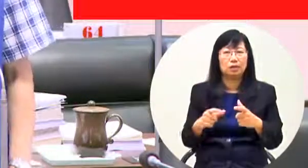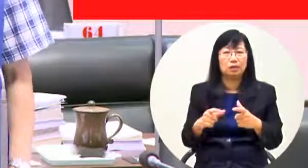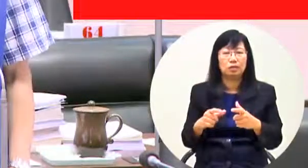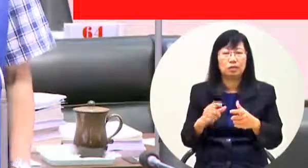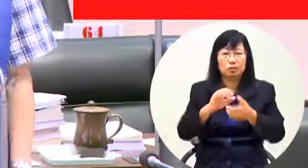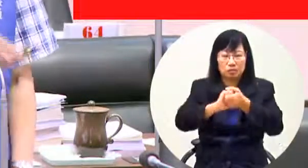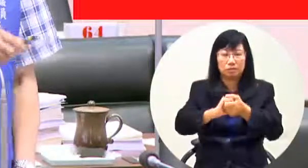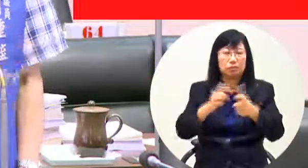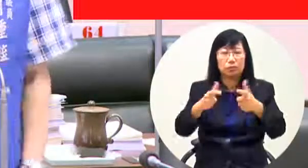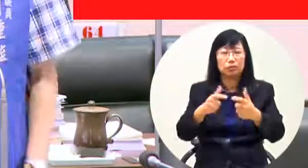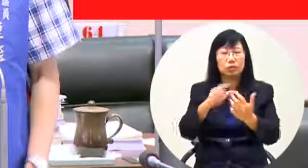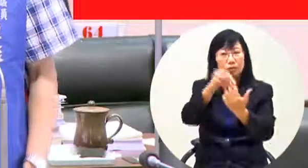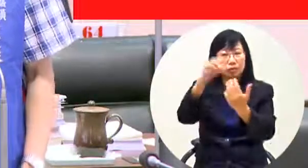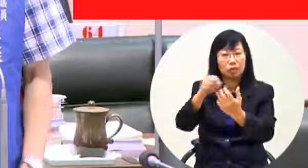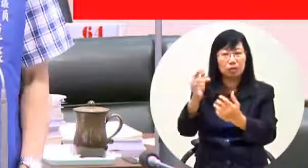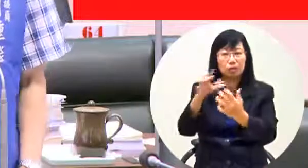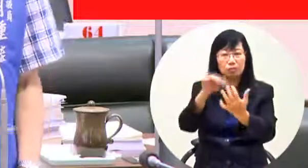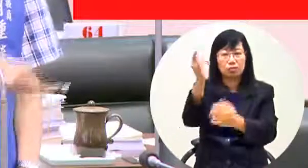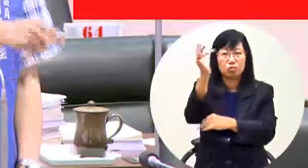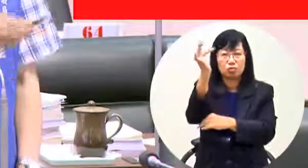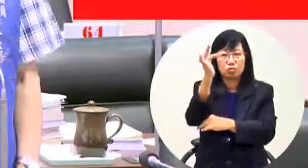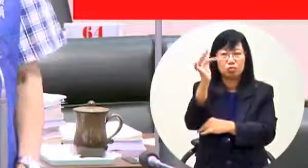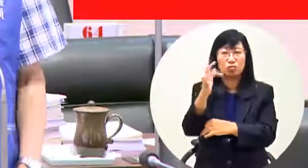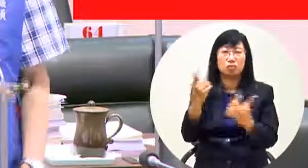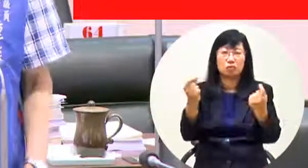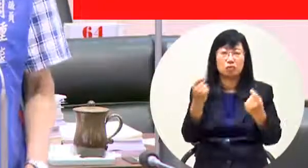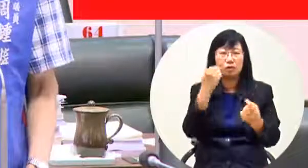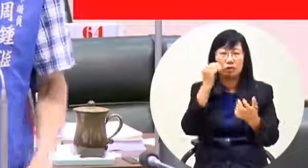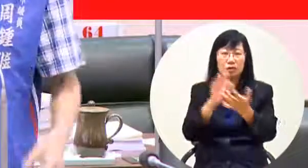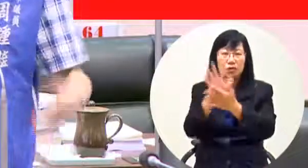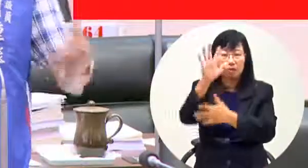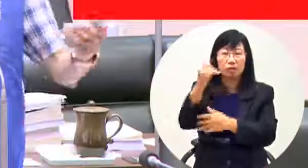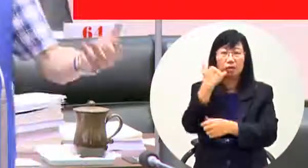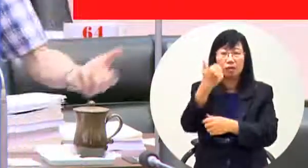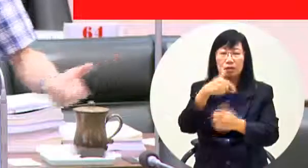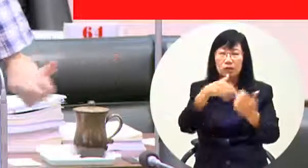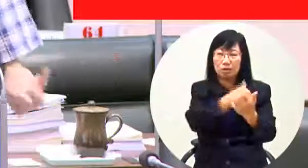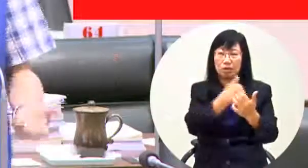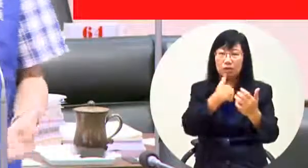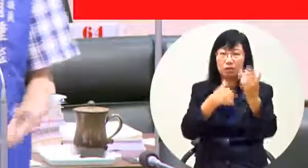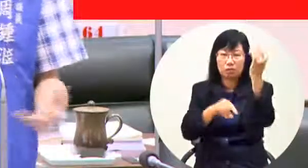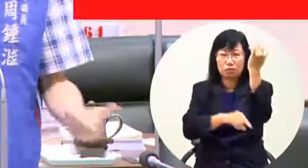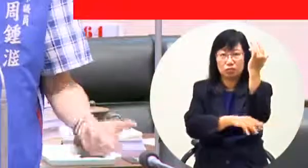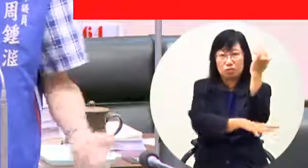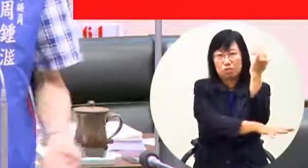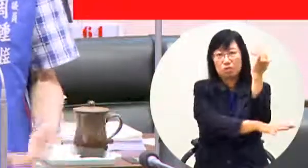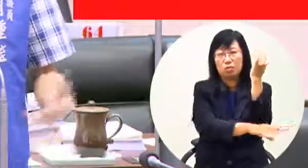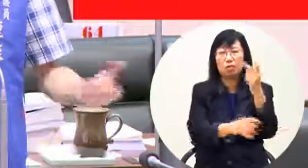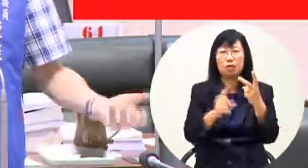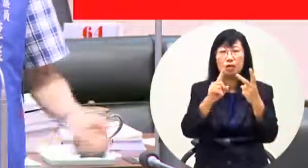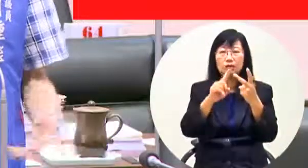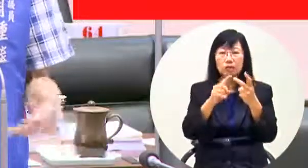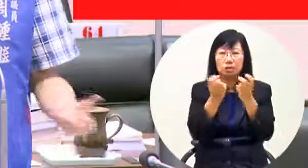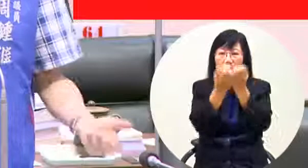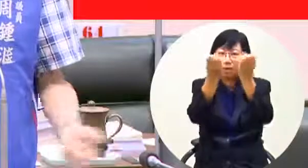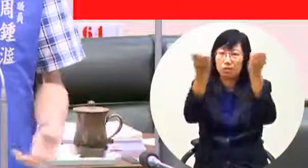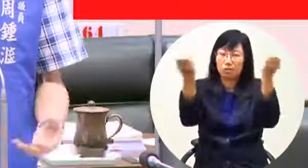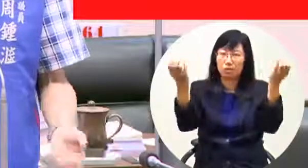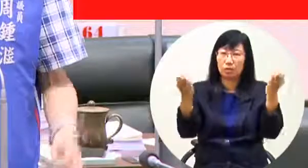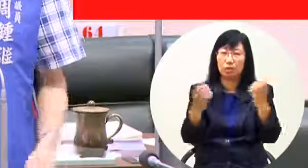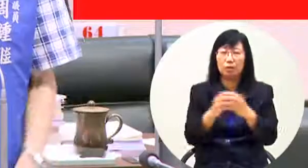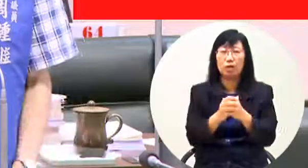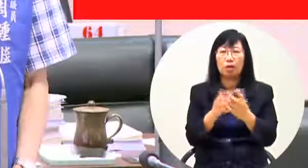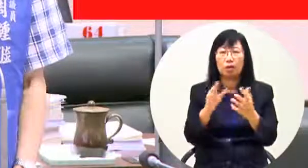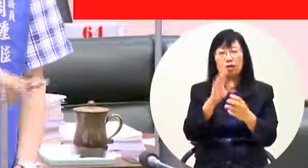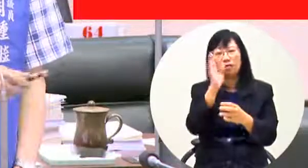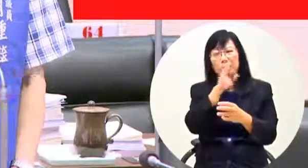好，一熬串根呐、啊，或是整个会开花结果那个错位，或是会飘了一大